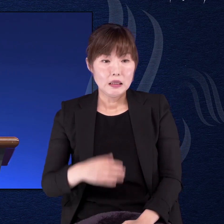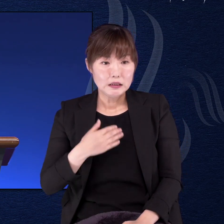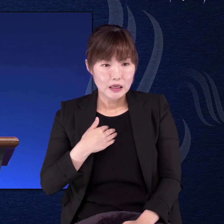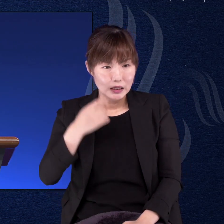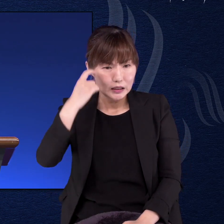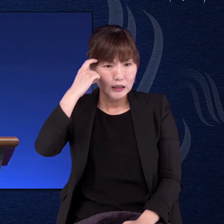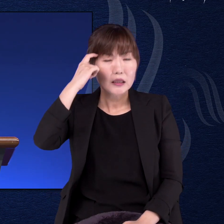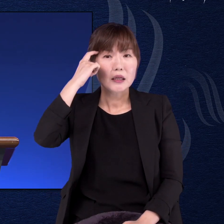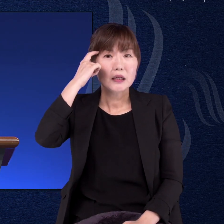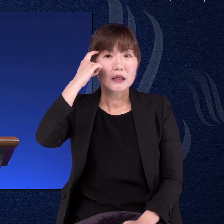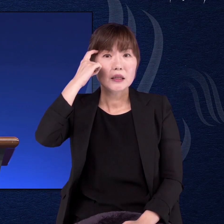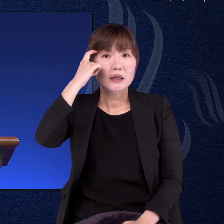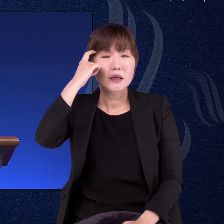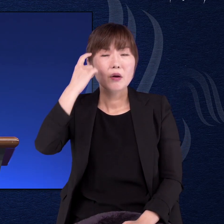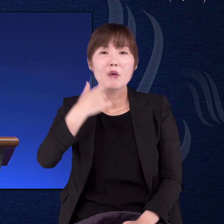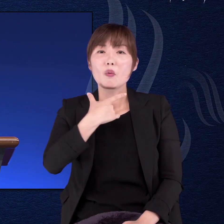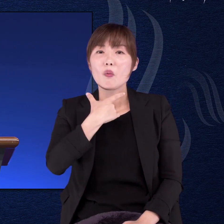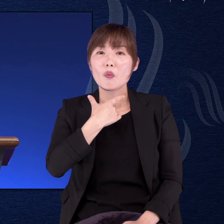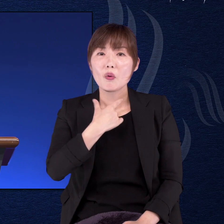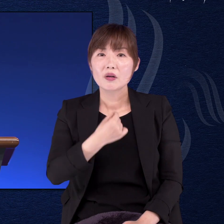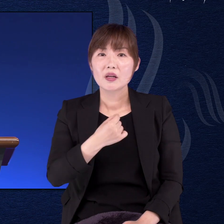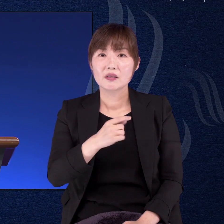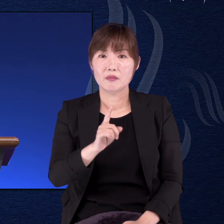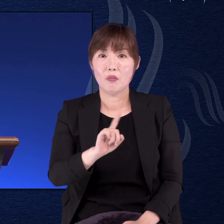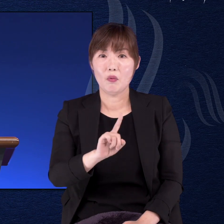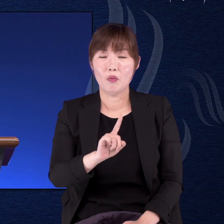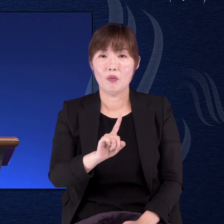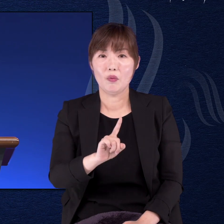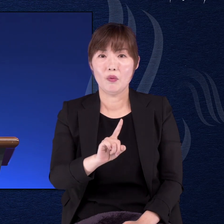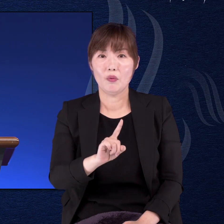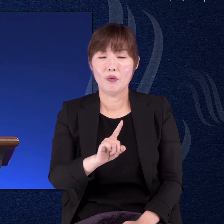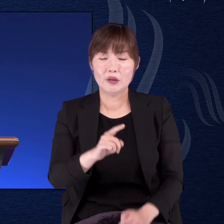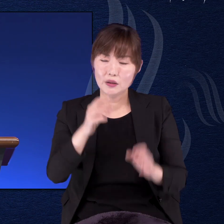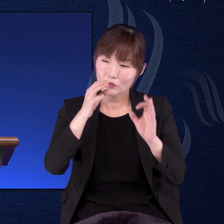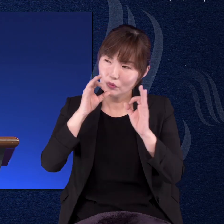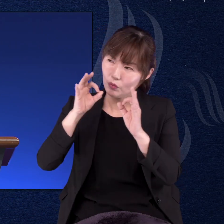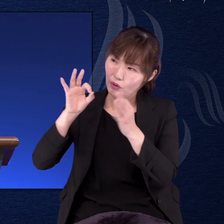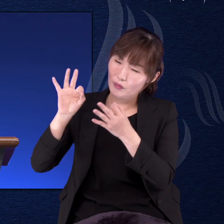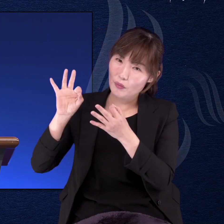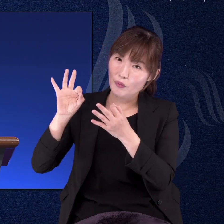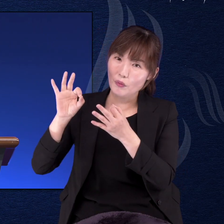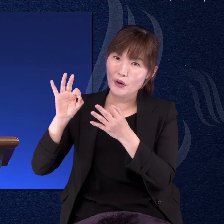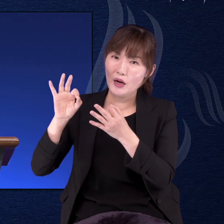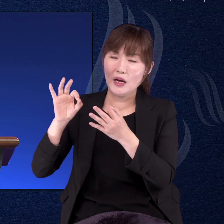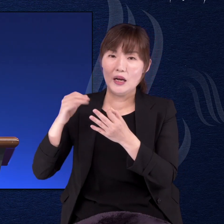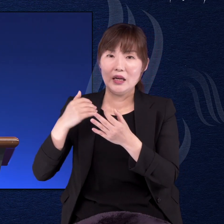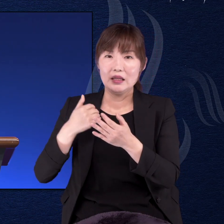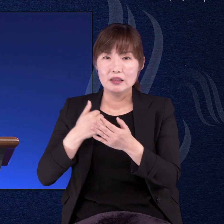바라시나 돌아보고, 그리고 반성할 거 있으면 반성하고,